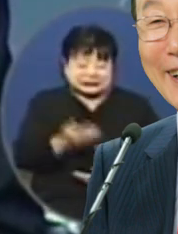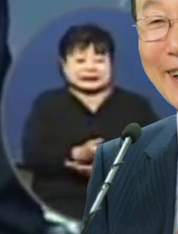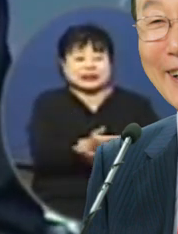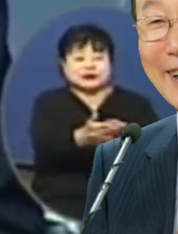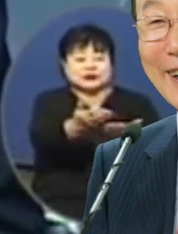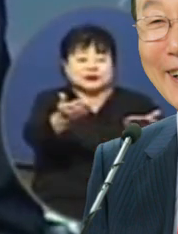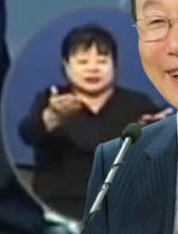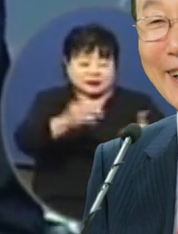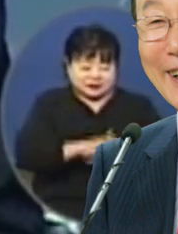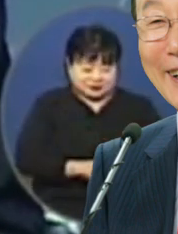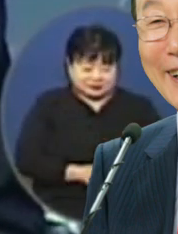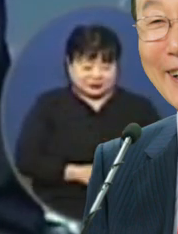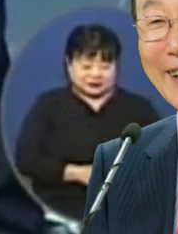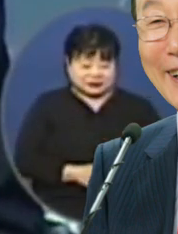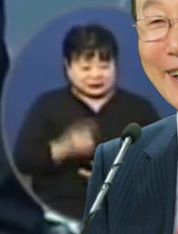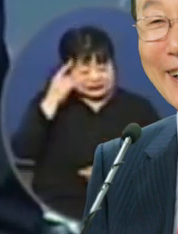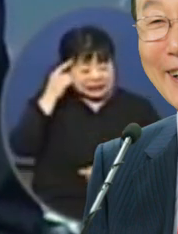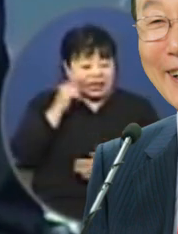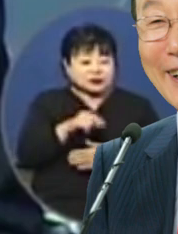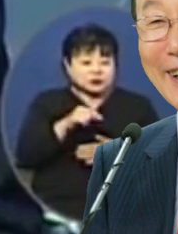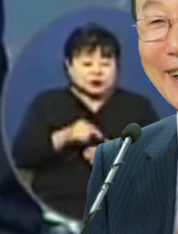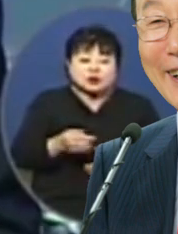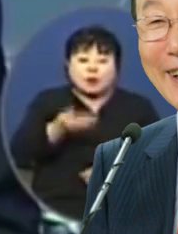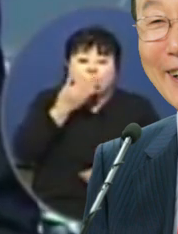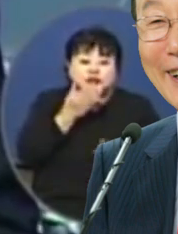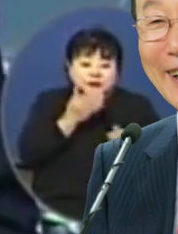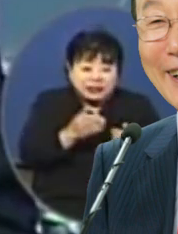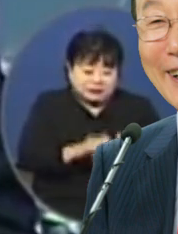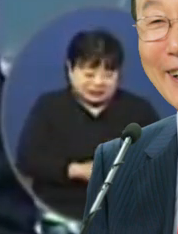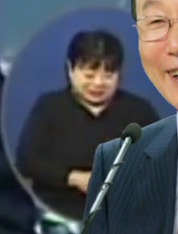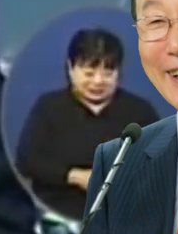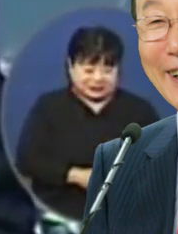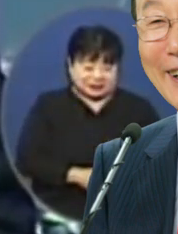것입니다. 그것을 상상 속에서 먹으십시오.